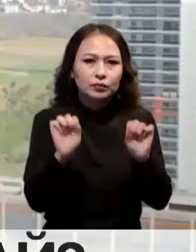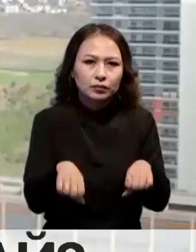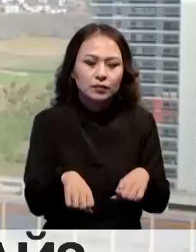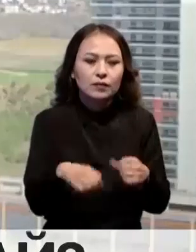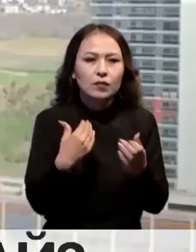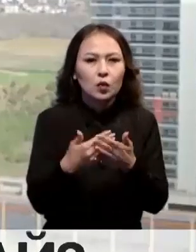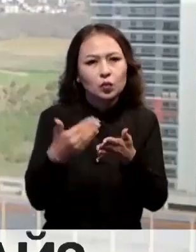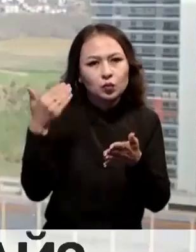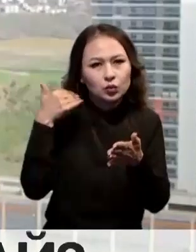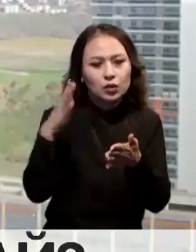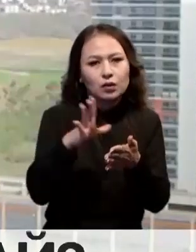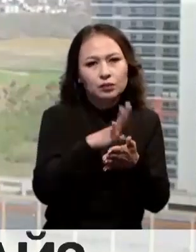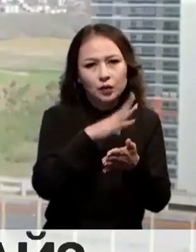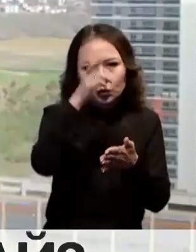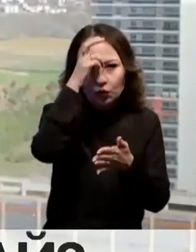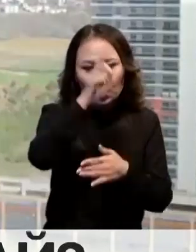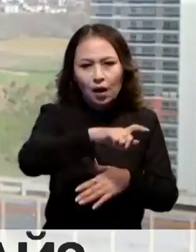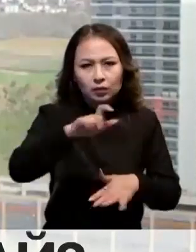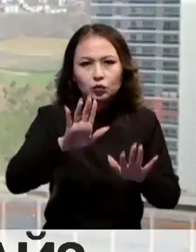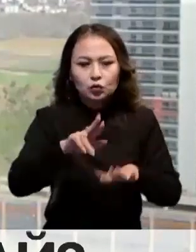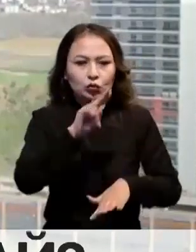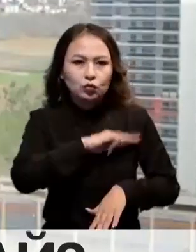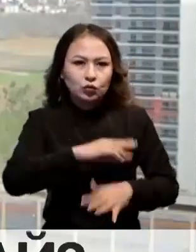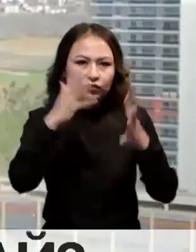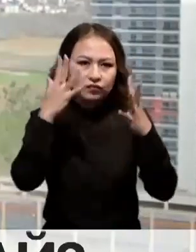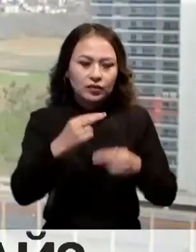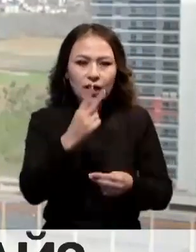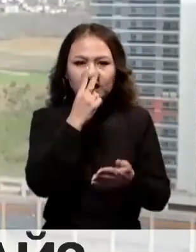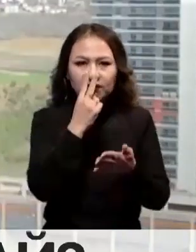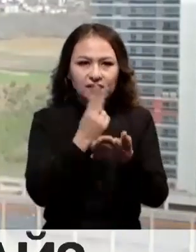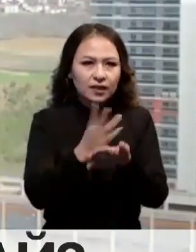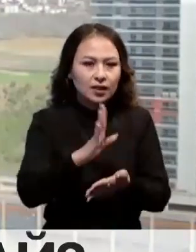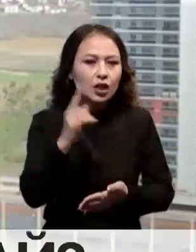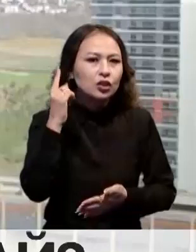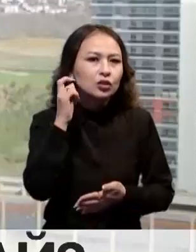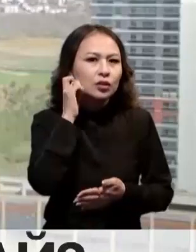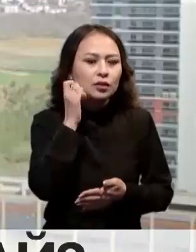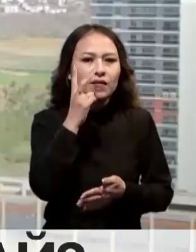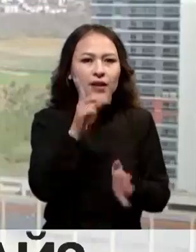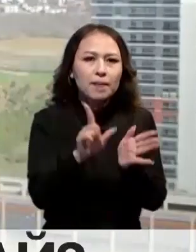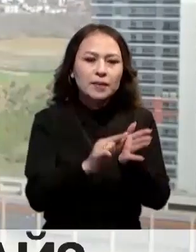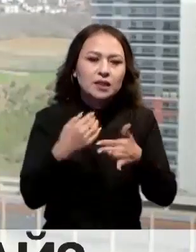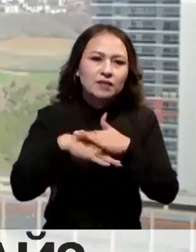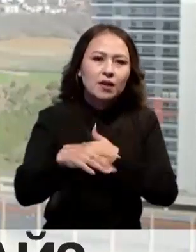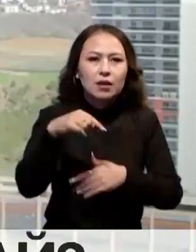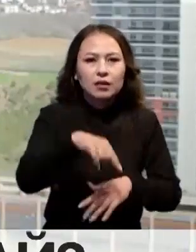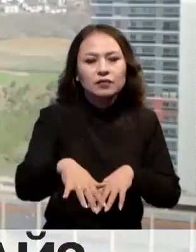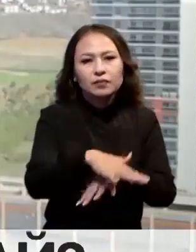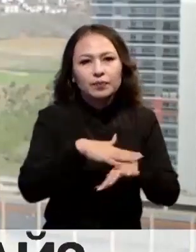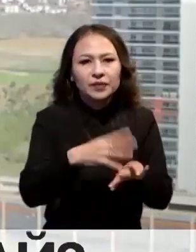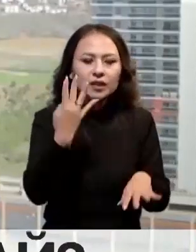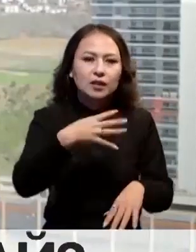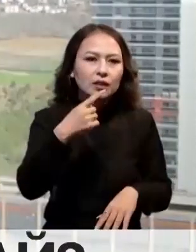беріледі. Бұған дейін түрік азаматтары тек жұмыс күндерін толтырып, жасқа қарамай зейнетке шыға беретін. Тіпті ел арасында 40